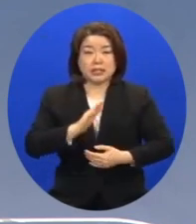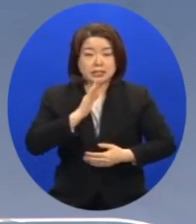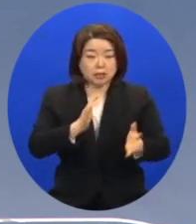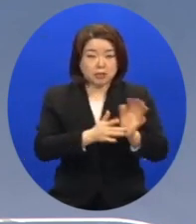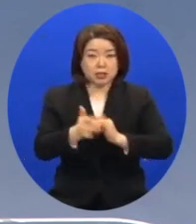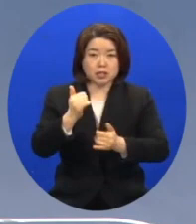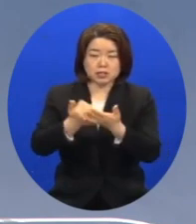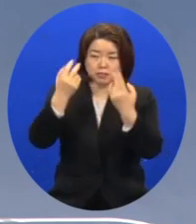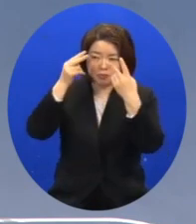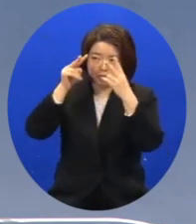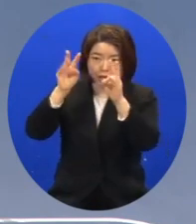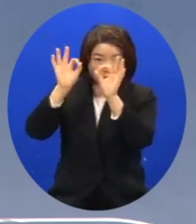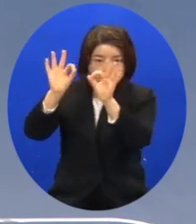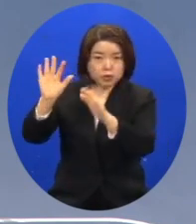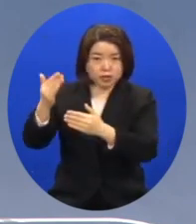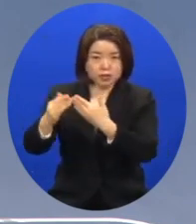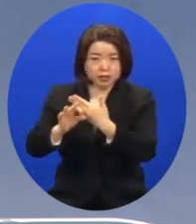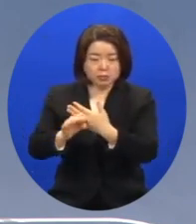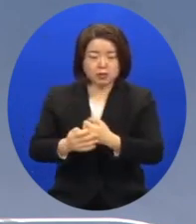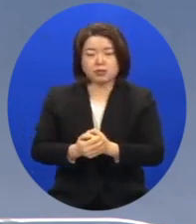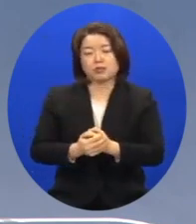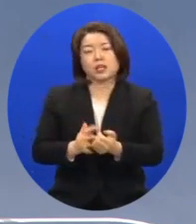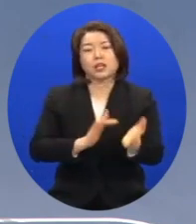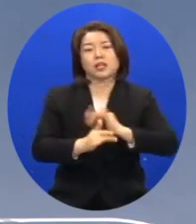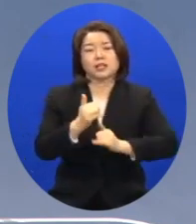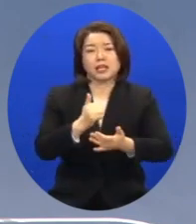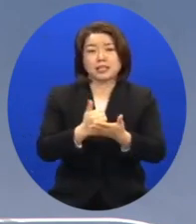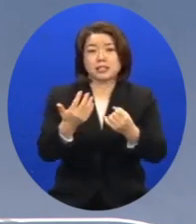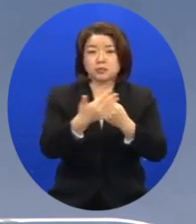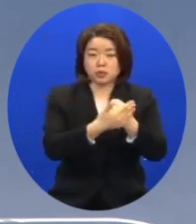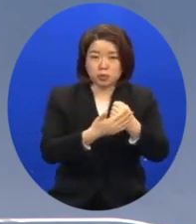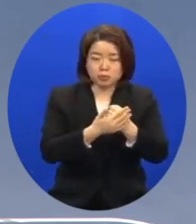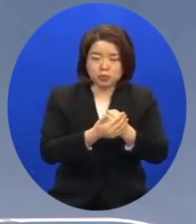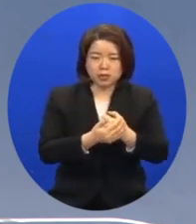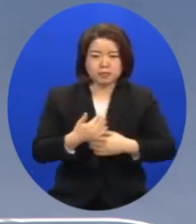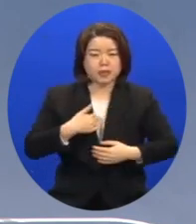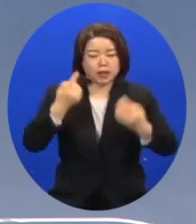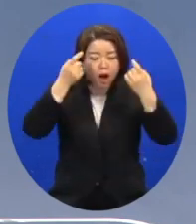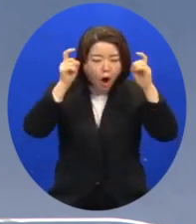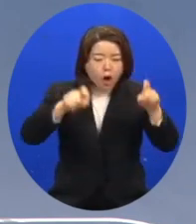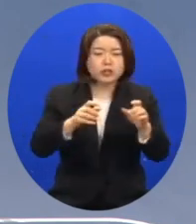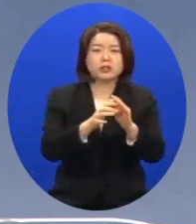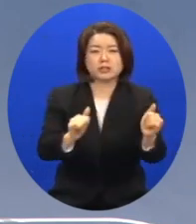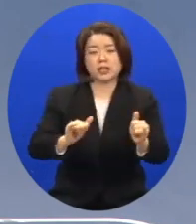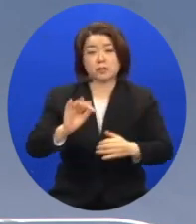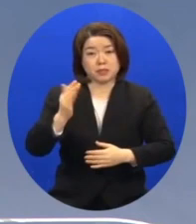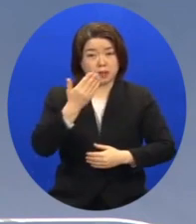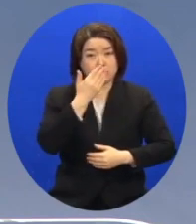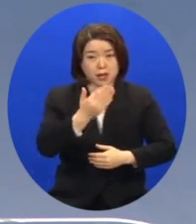되면 그러면 예수님 때문에 어리석은 사람이 되요